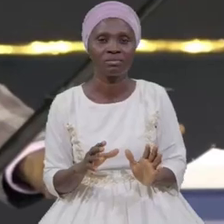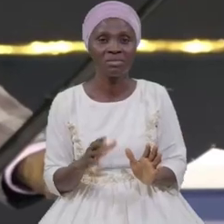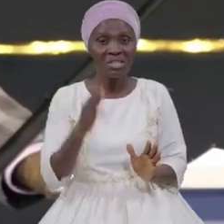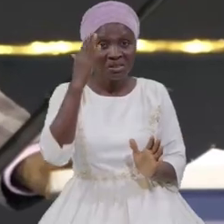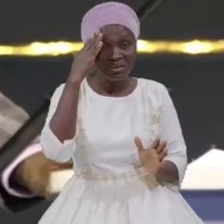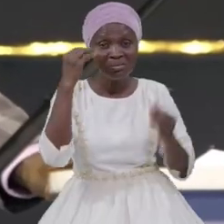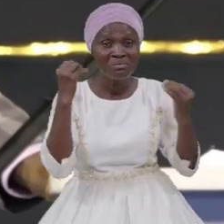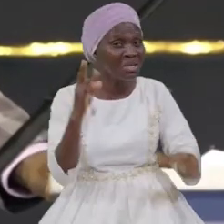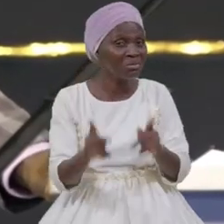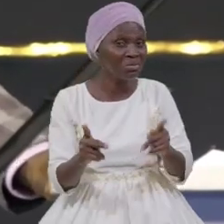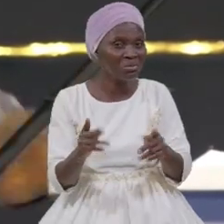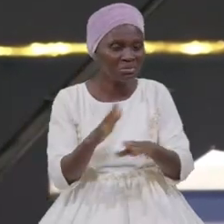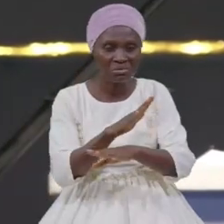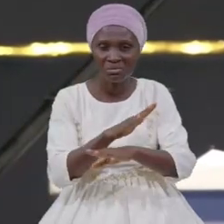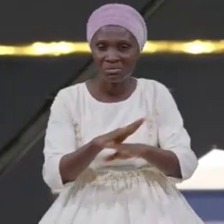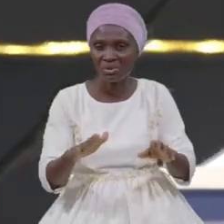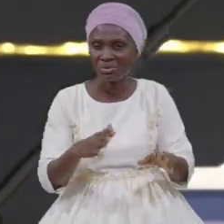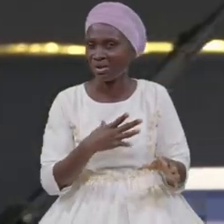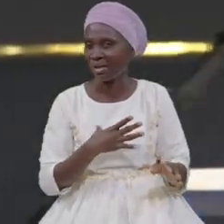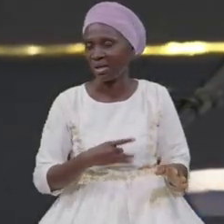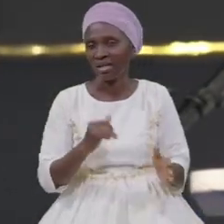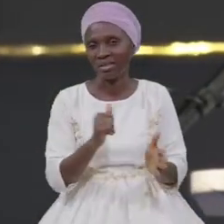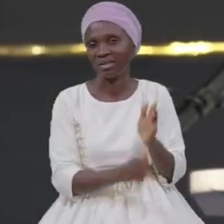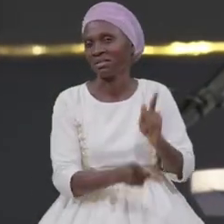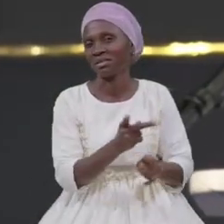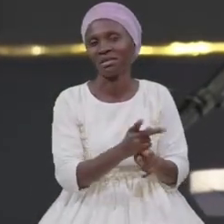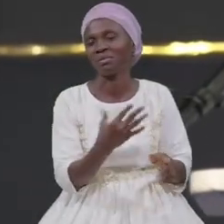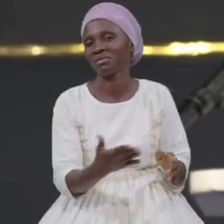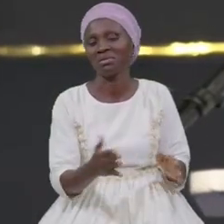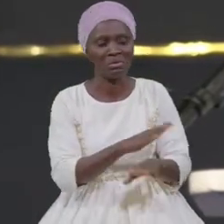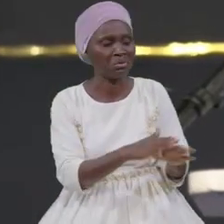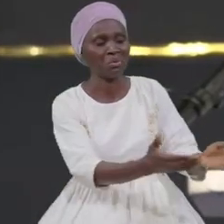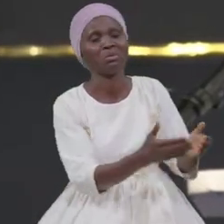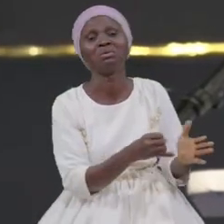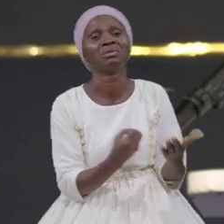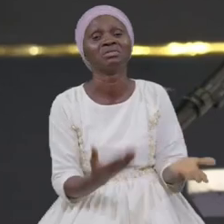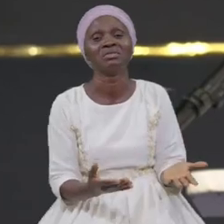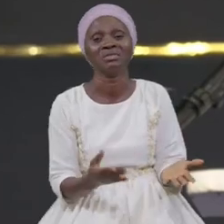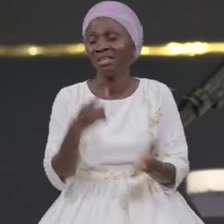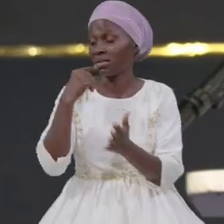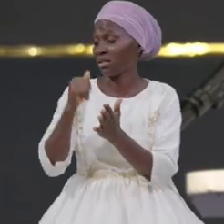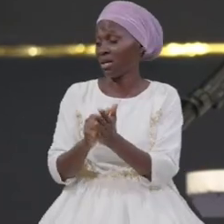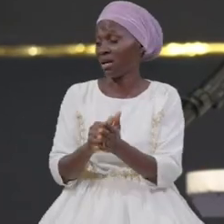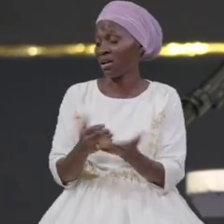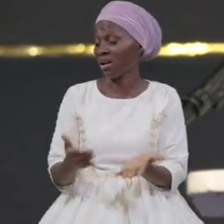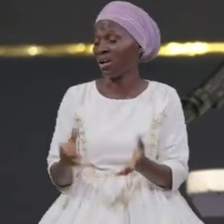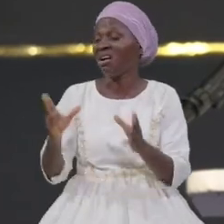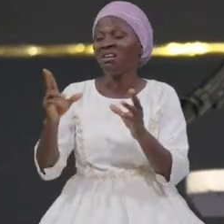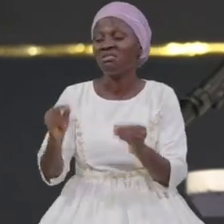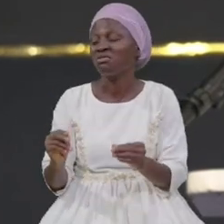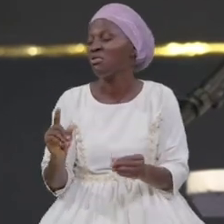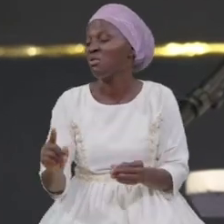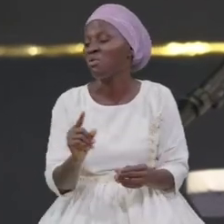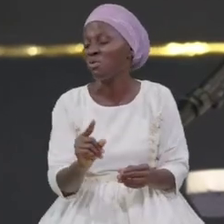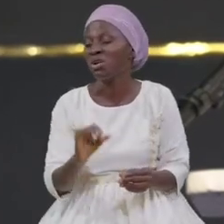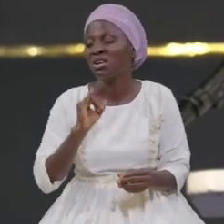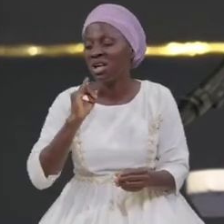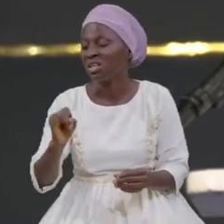Plusieurs ne veulent pas ce type de choses. Ils disent, oh, personne n'est au-dessus des erreurs.